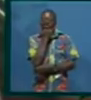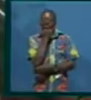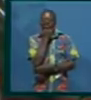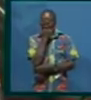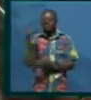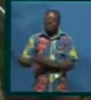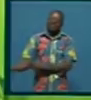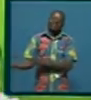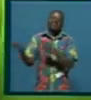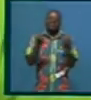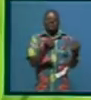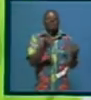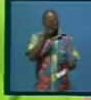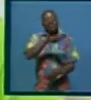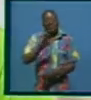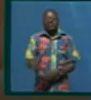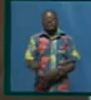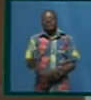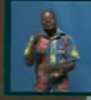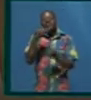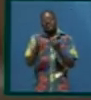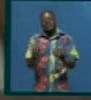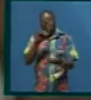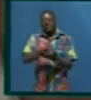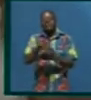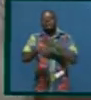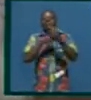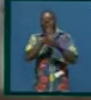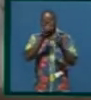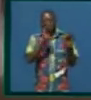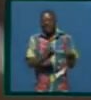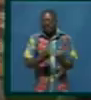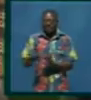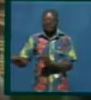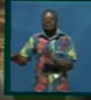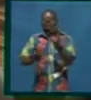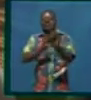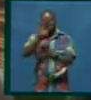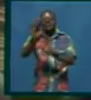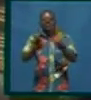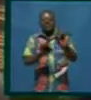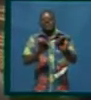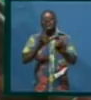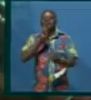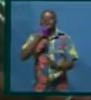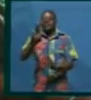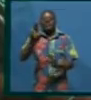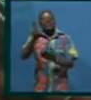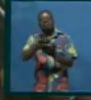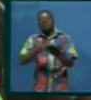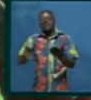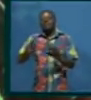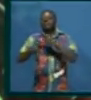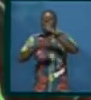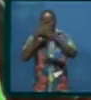la finale à Bobo-Dioulasso, nous avons voulu cette année organiser la présélection qui en réalité est une demi-finale nationale